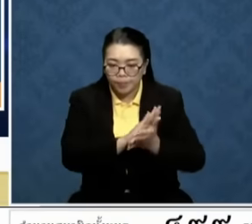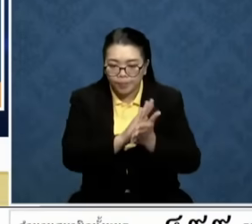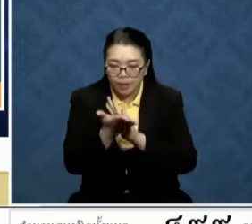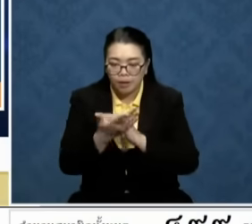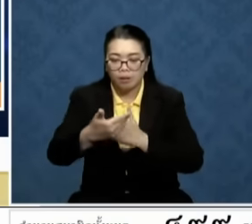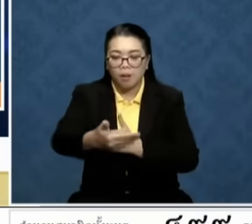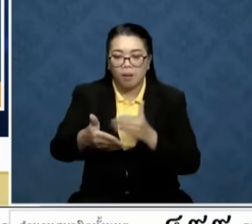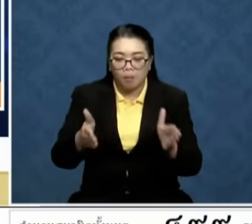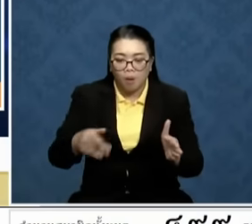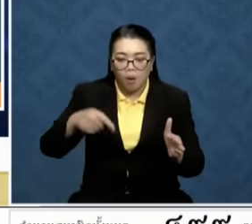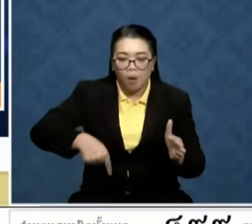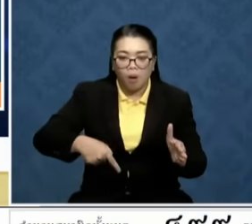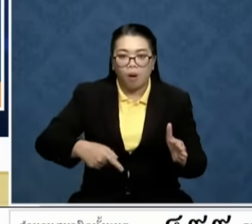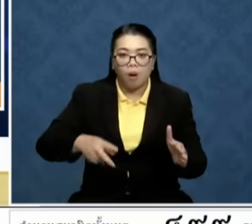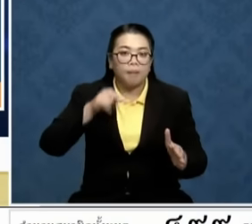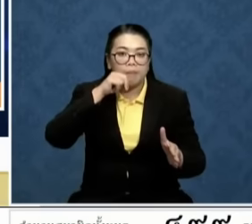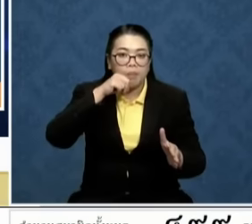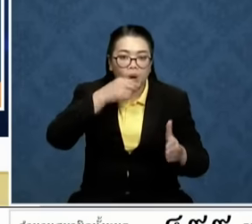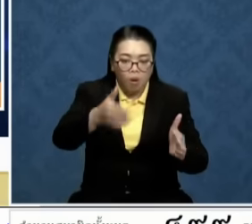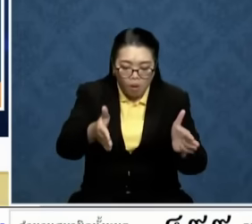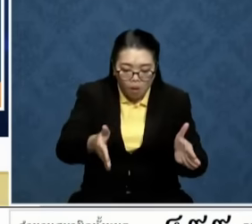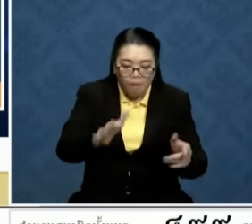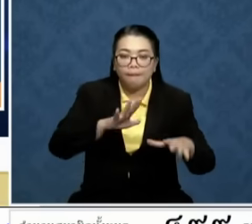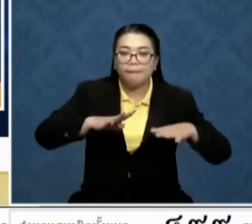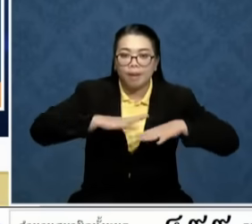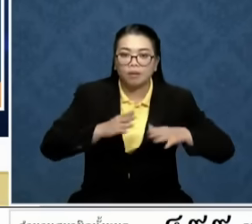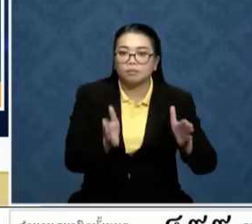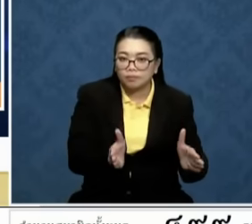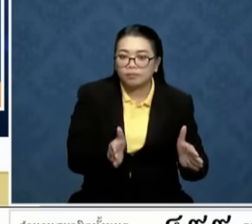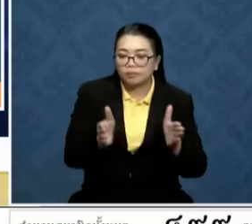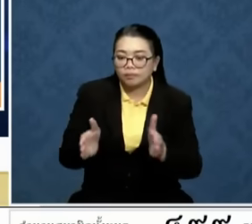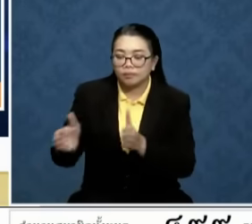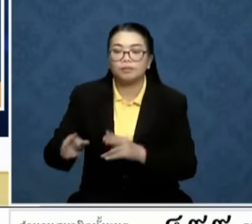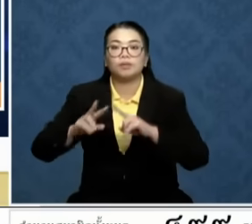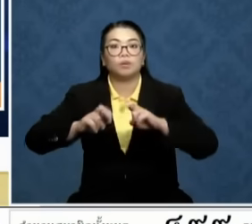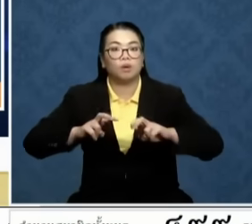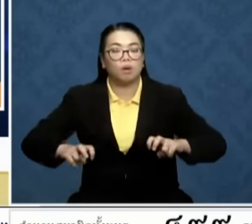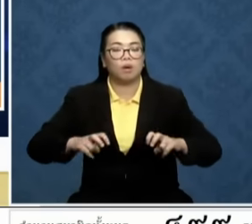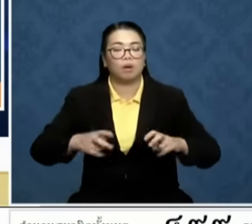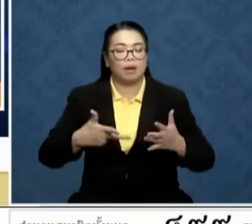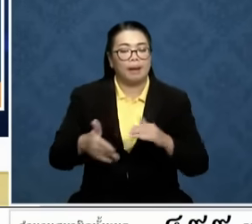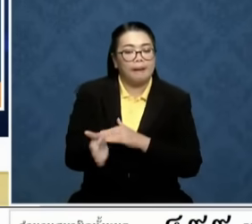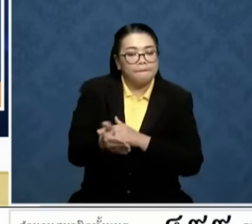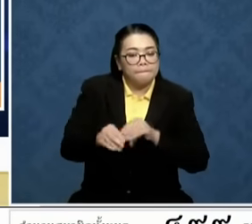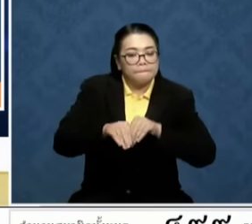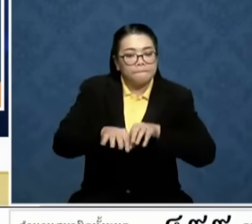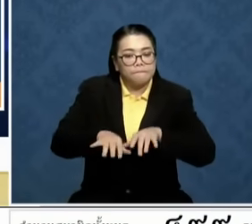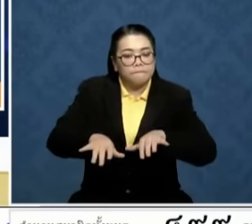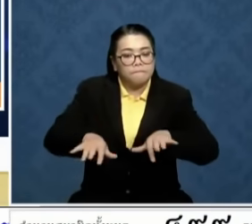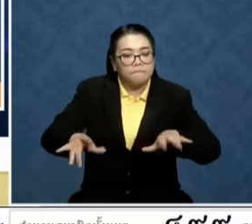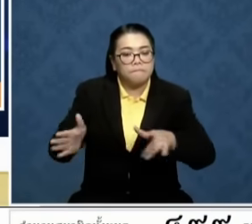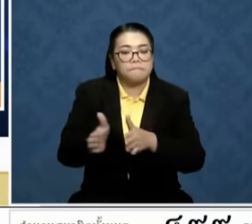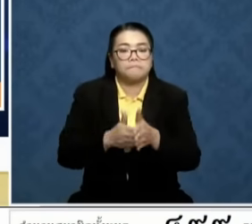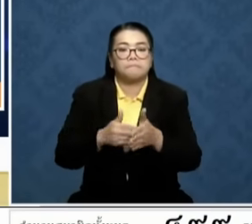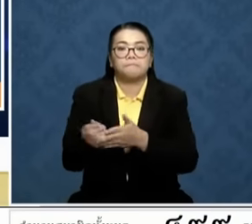พักในแลบของเอกชนตอนปี 60ด้วยงานวิจัยนี้ชื่อว่าการวิเคราะห์เส้นทางการแพร่ระบาดของปลาหมอสีคาง